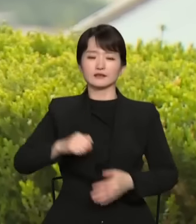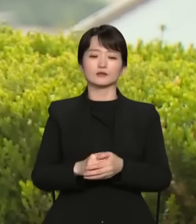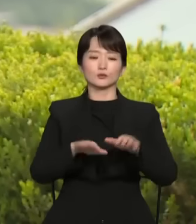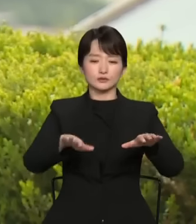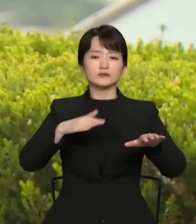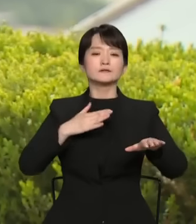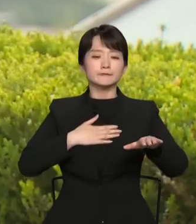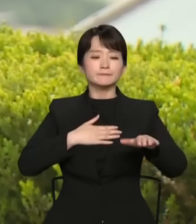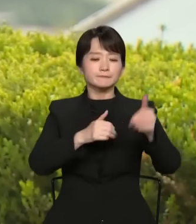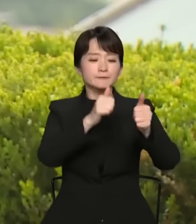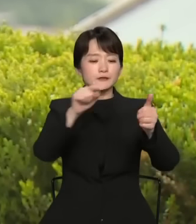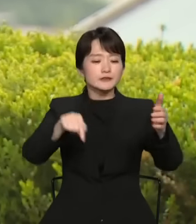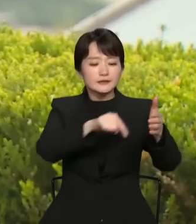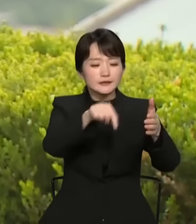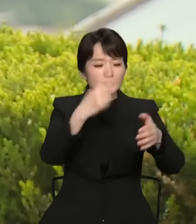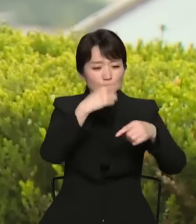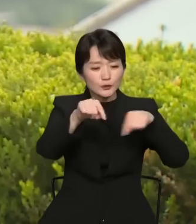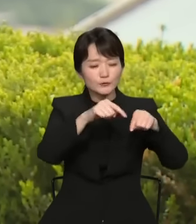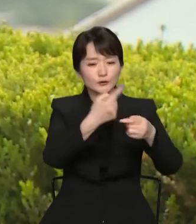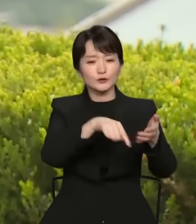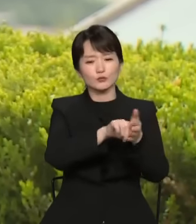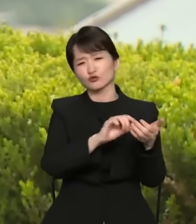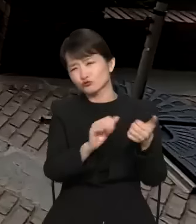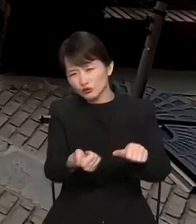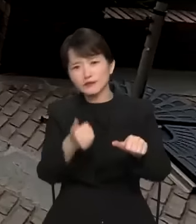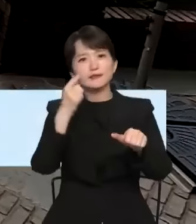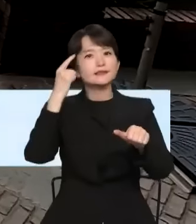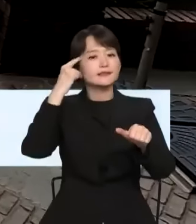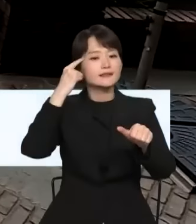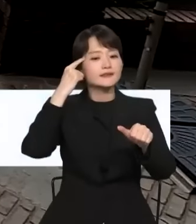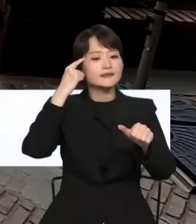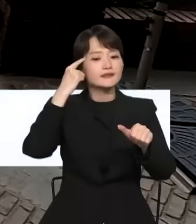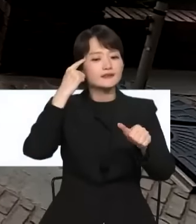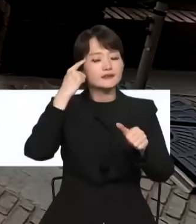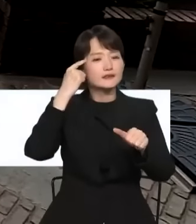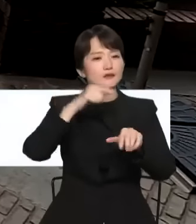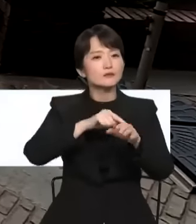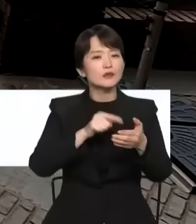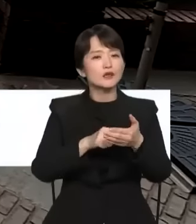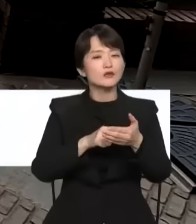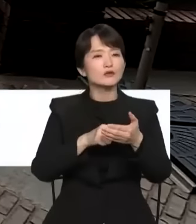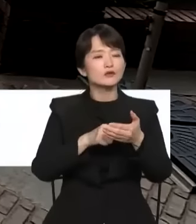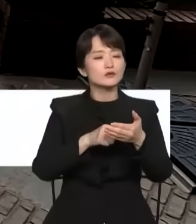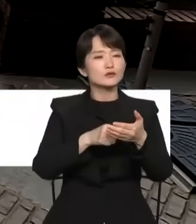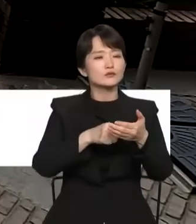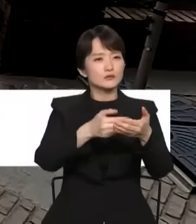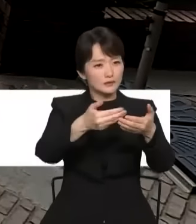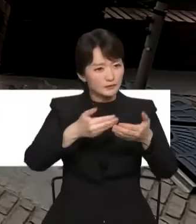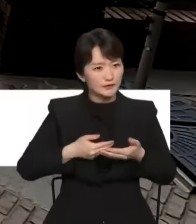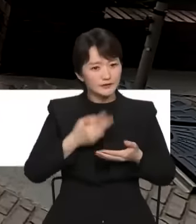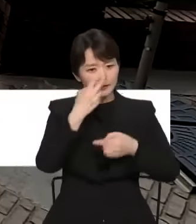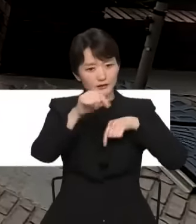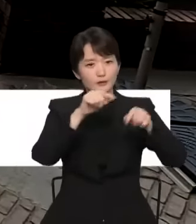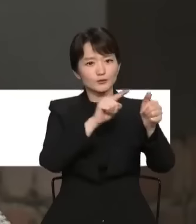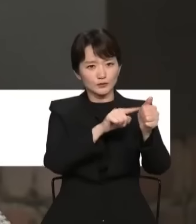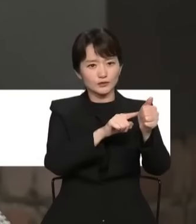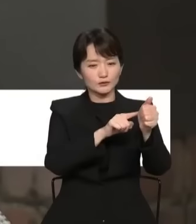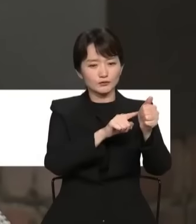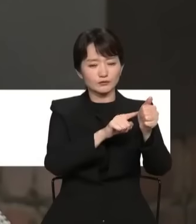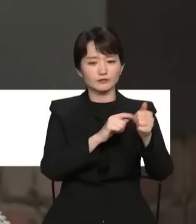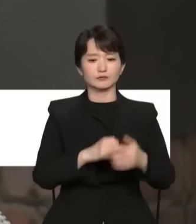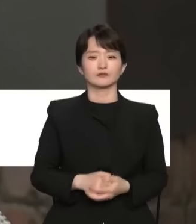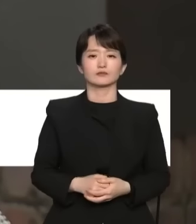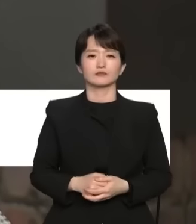내가 경기장에서 감독님을 위해 죽어야겠다. 이런 마음을 들게 해준 감독님이라고 말씀을 하시더라고요, 이영표 선수가.